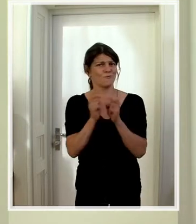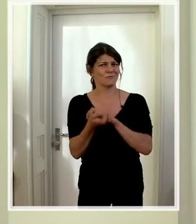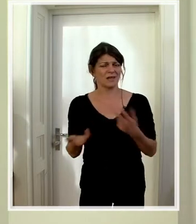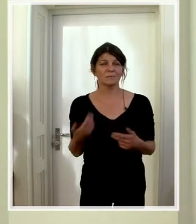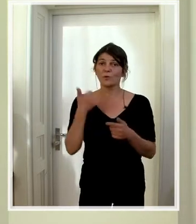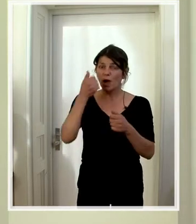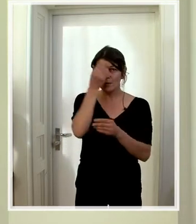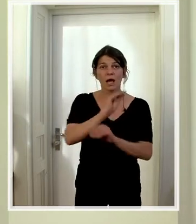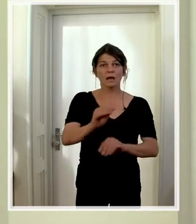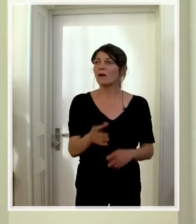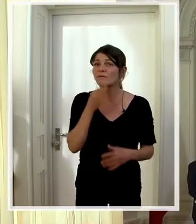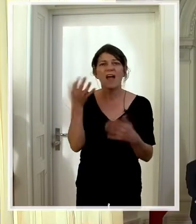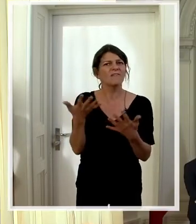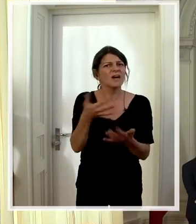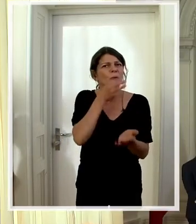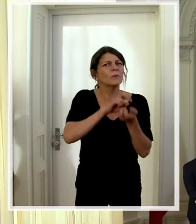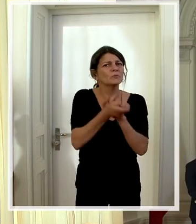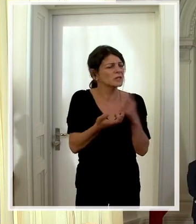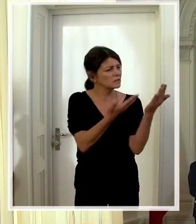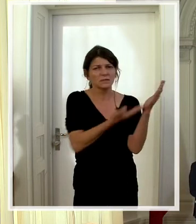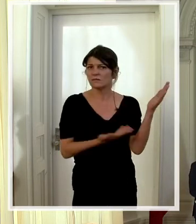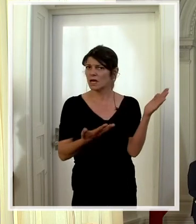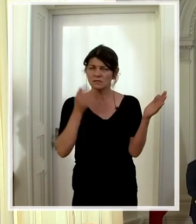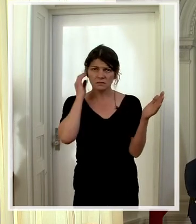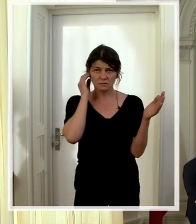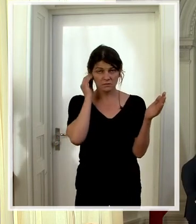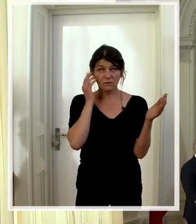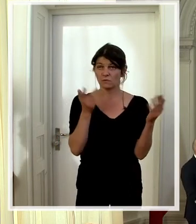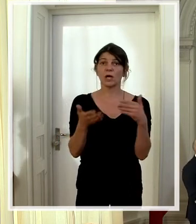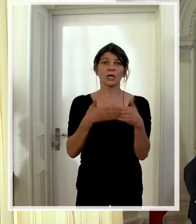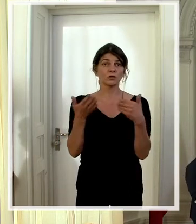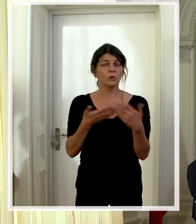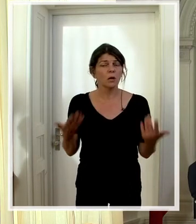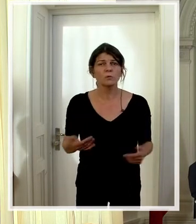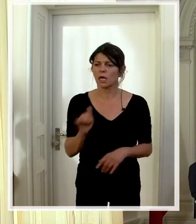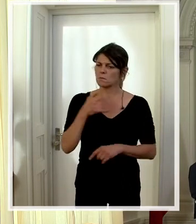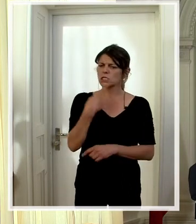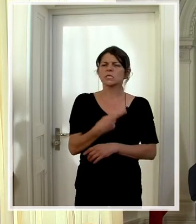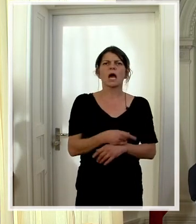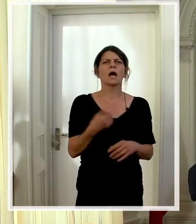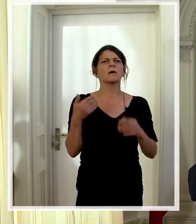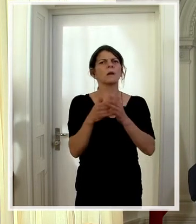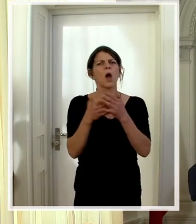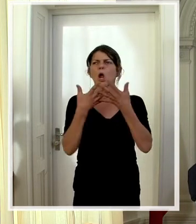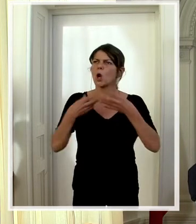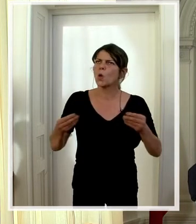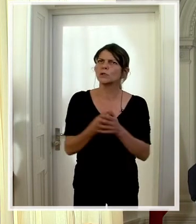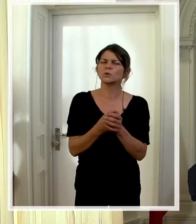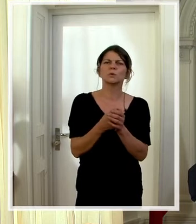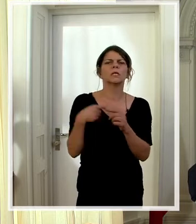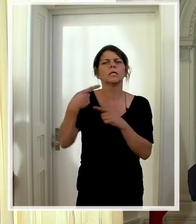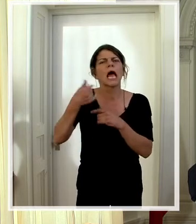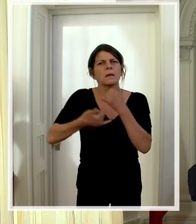hinweisen. Was konkret ist utopisch? Ja, eben, wie gesagt, dass man halt eben sieht, dass wir eine Lösung parat haben in einem Jahr